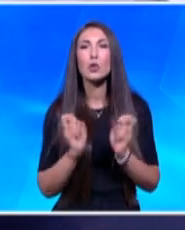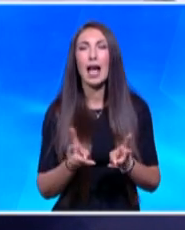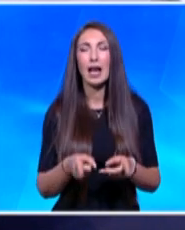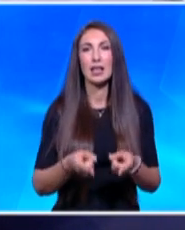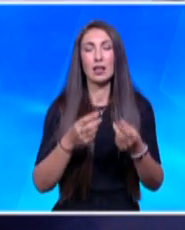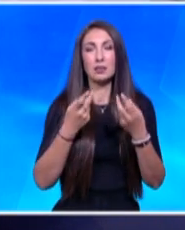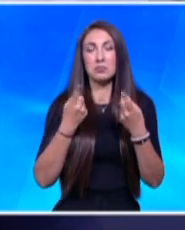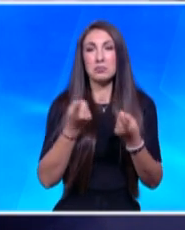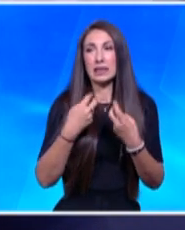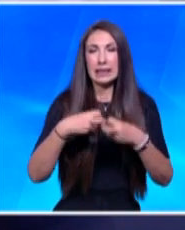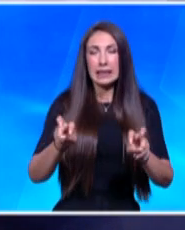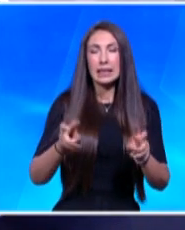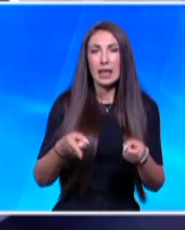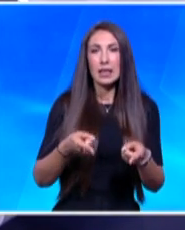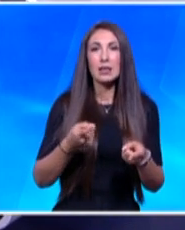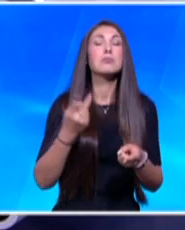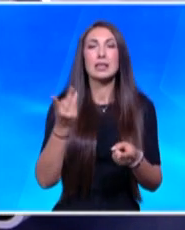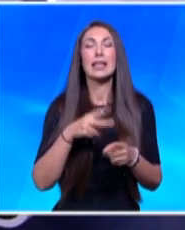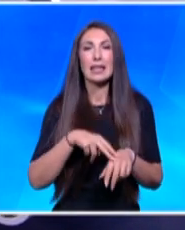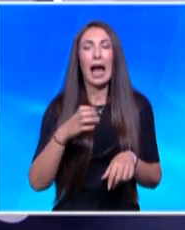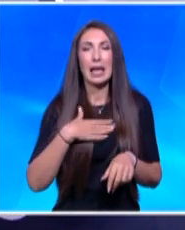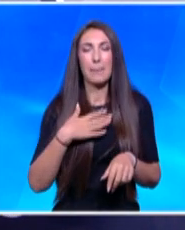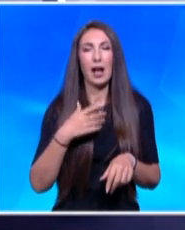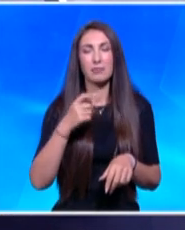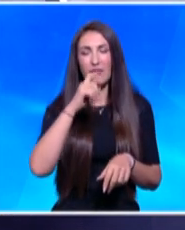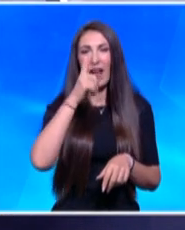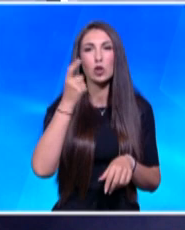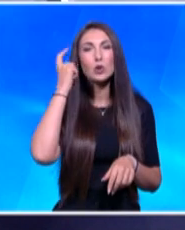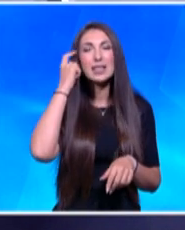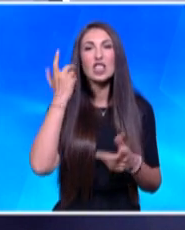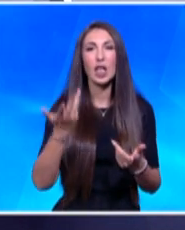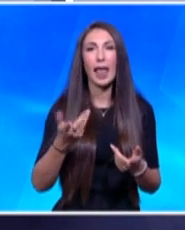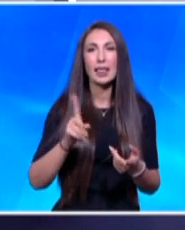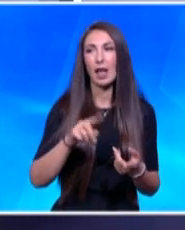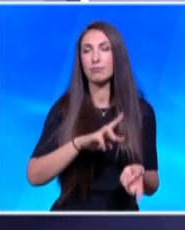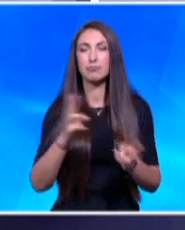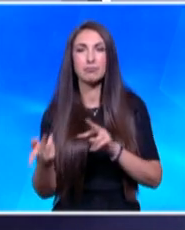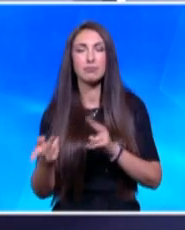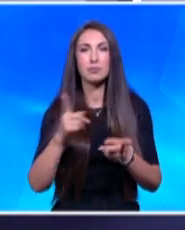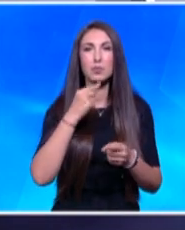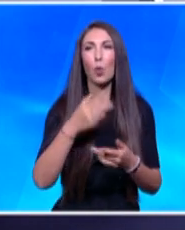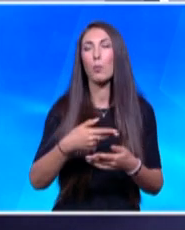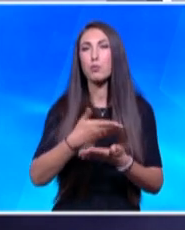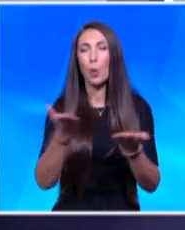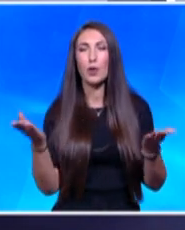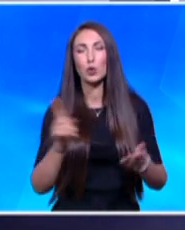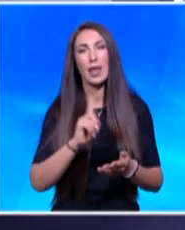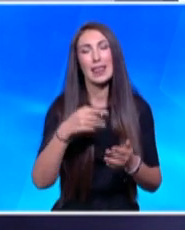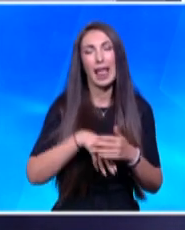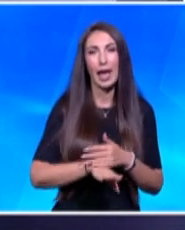такива неща, които явно имат значение за тях, след като си разменят и публично, и непублично. А това